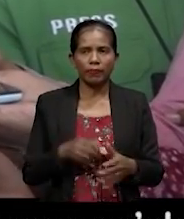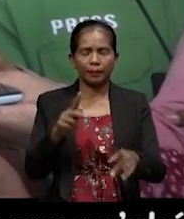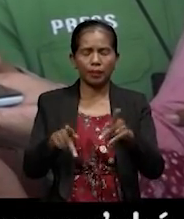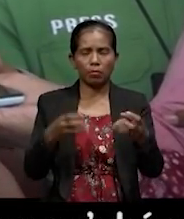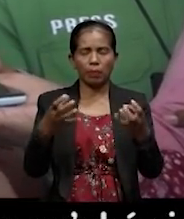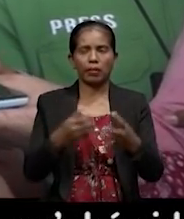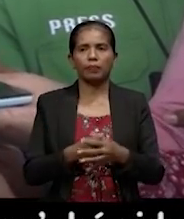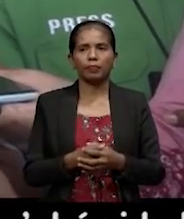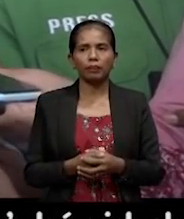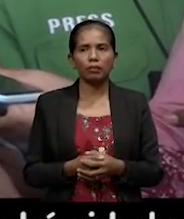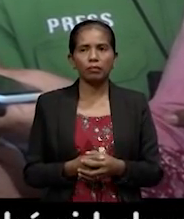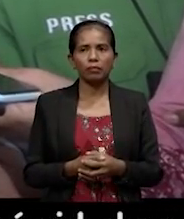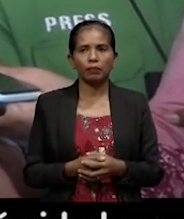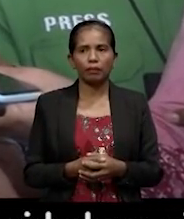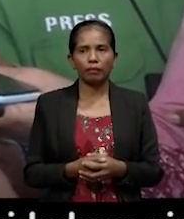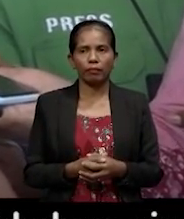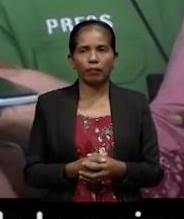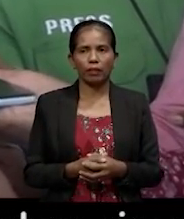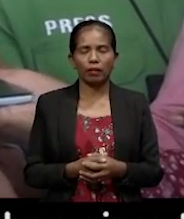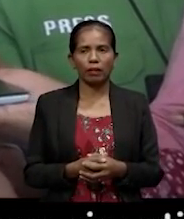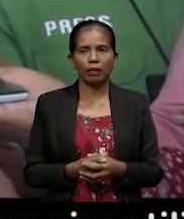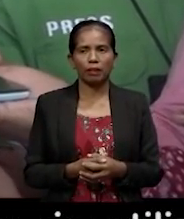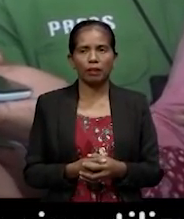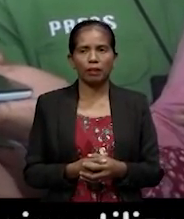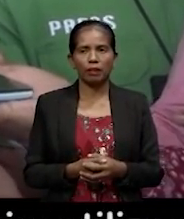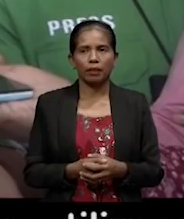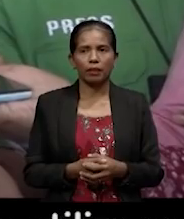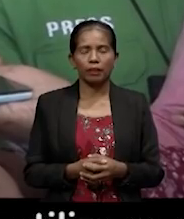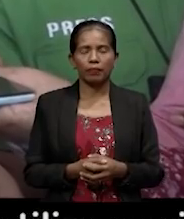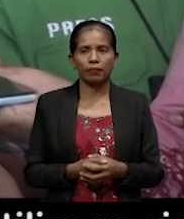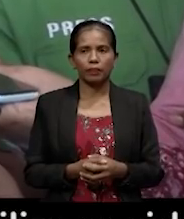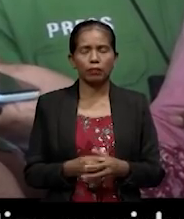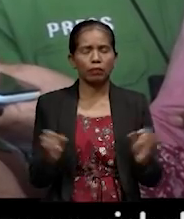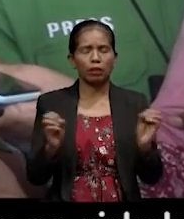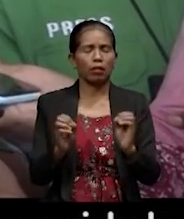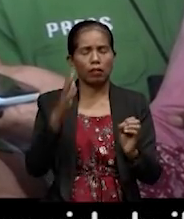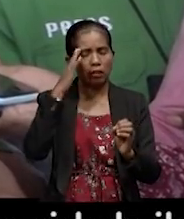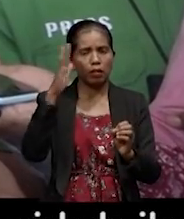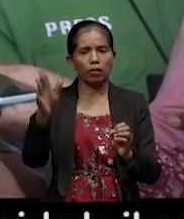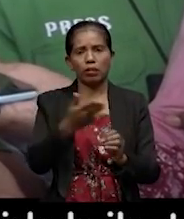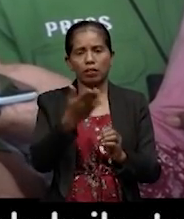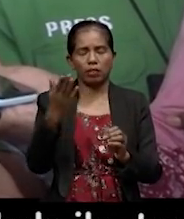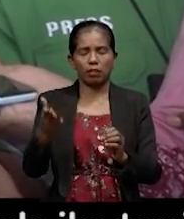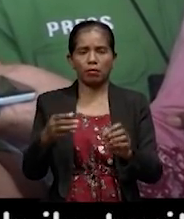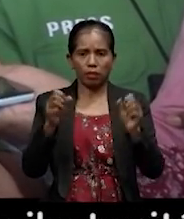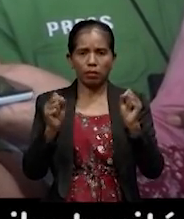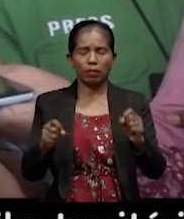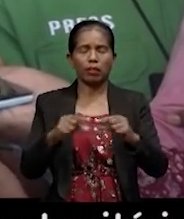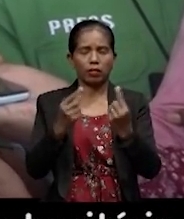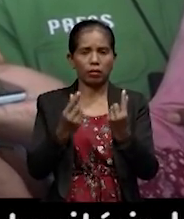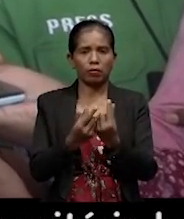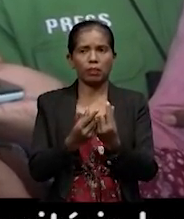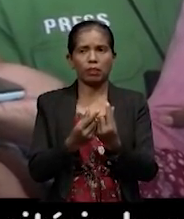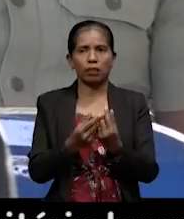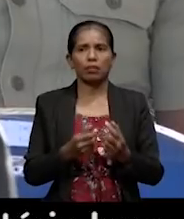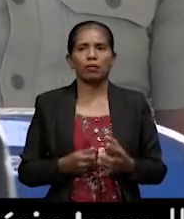iya, mungkin harus si Cornel. Oh si Cornel. Pasti nak imagine. Ya saya lagi le dia sebab batalions. Harus iya, jenderal mau batalion